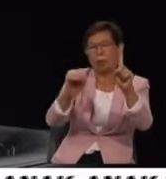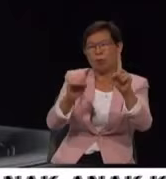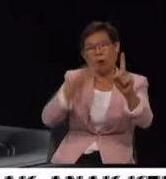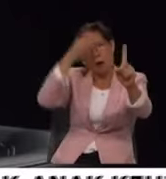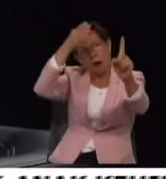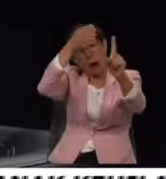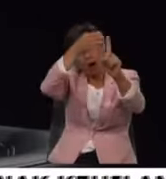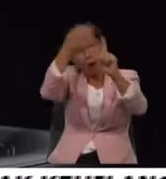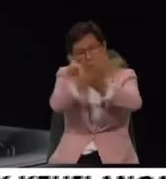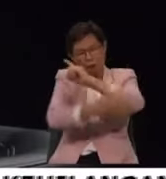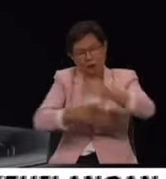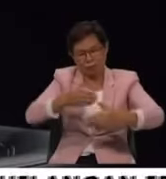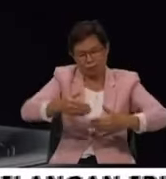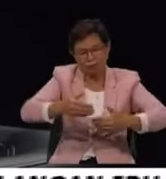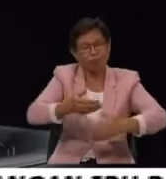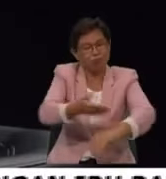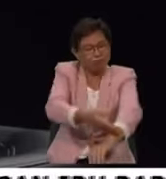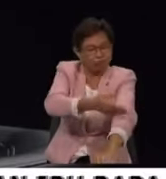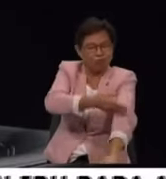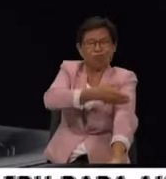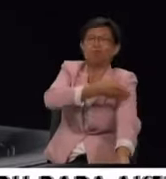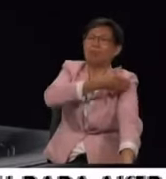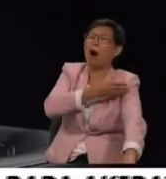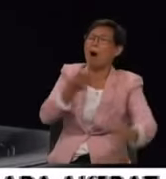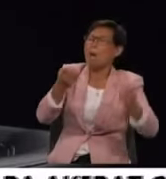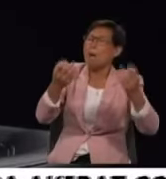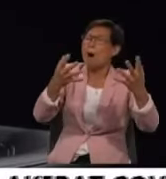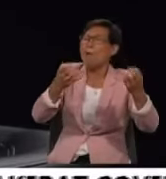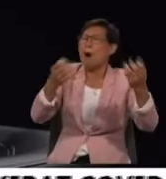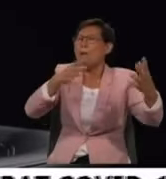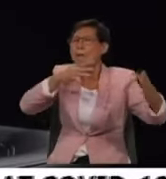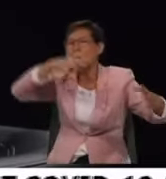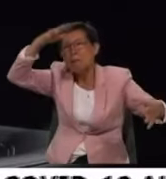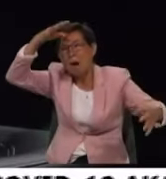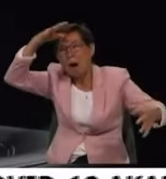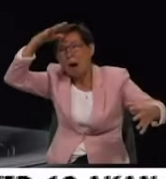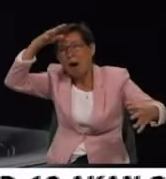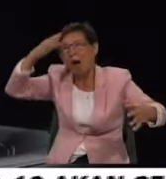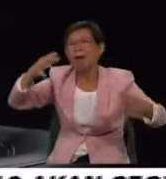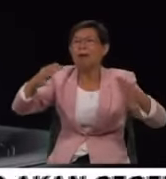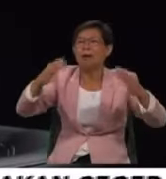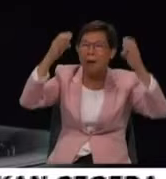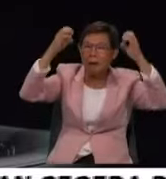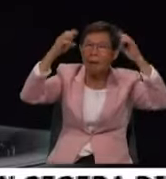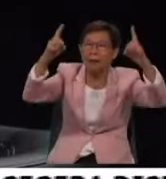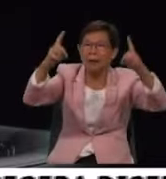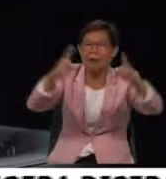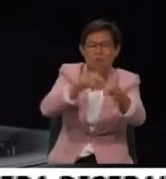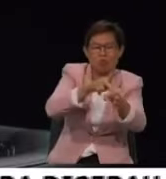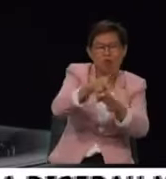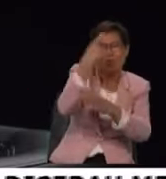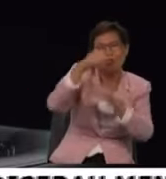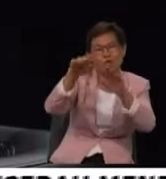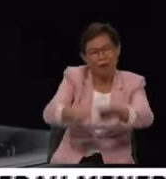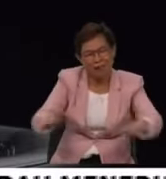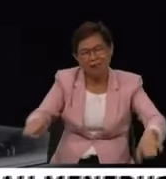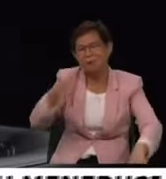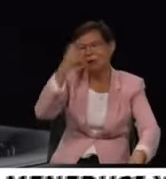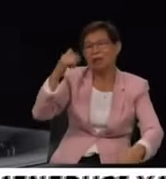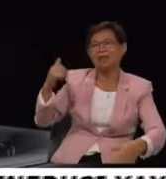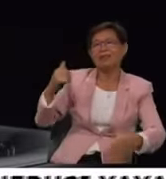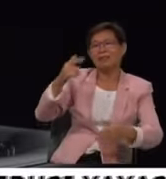maju. ramai ibu bapa mereka lebih minat memberi pendidikan profesional kepada anak-anak mereka. Sebab tu kita